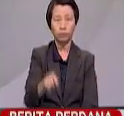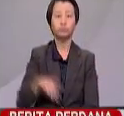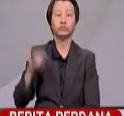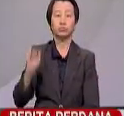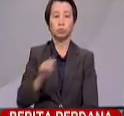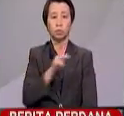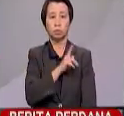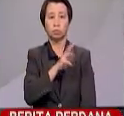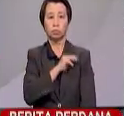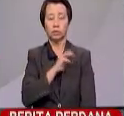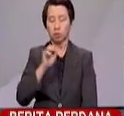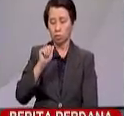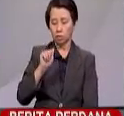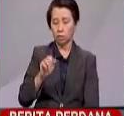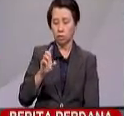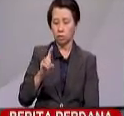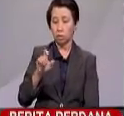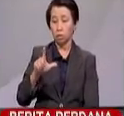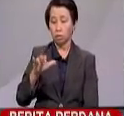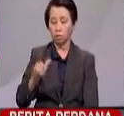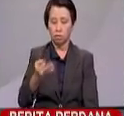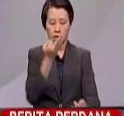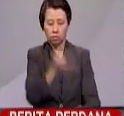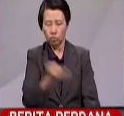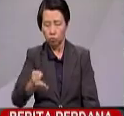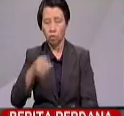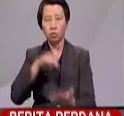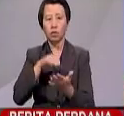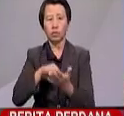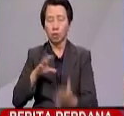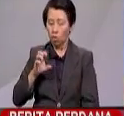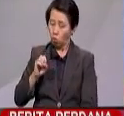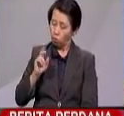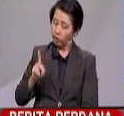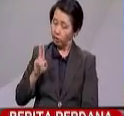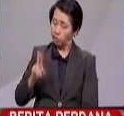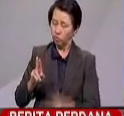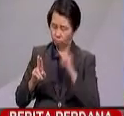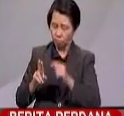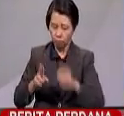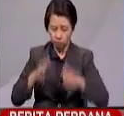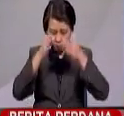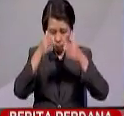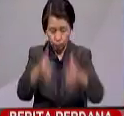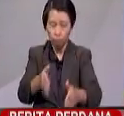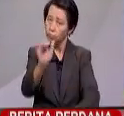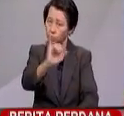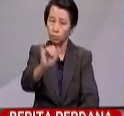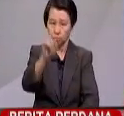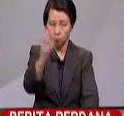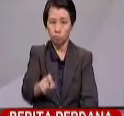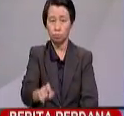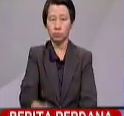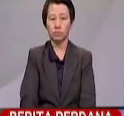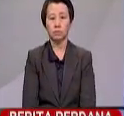Ketua Menteri Adli Zahari berkata, kemudahan bagi pelajar kurang upaya juga harus diberi perhatian.